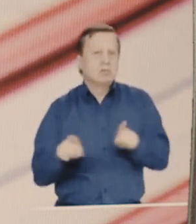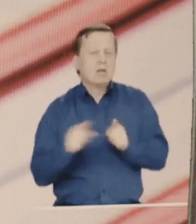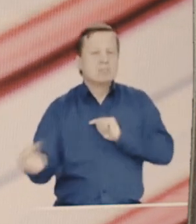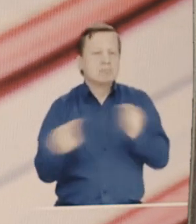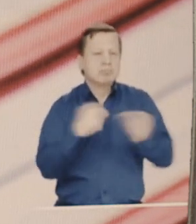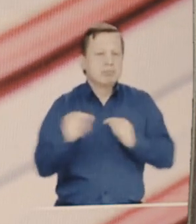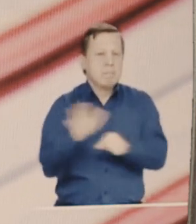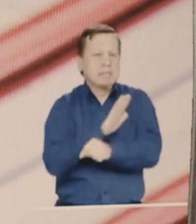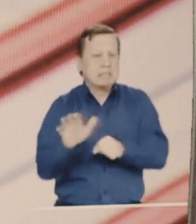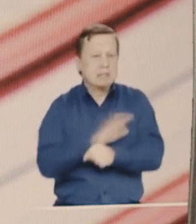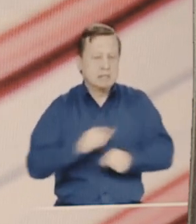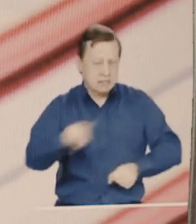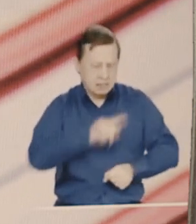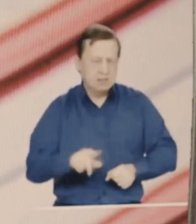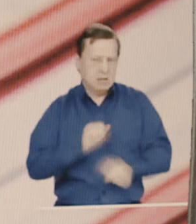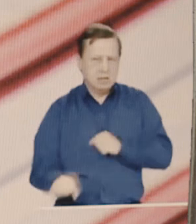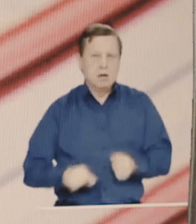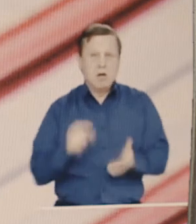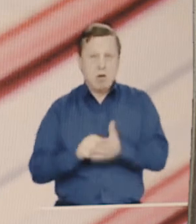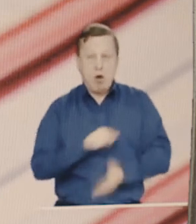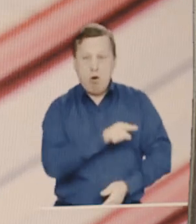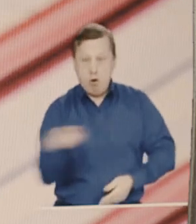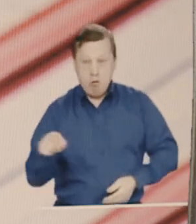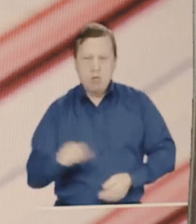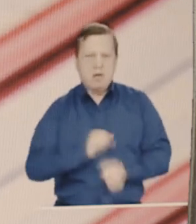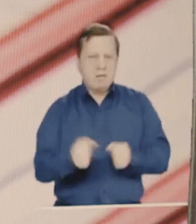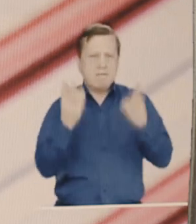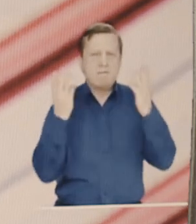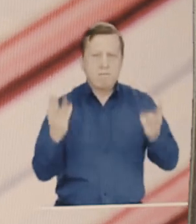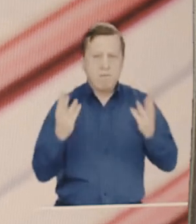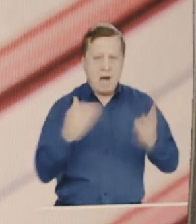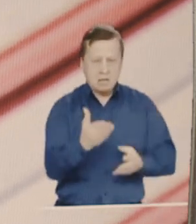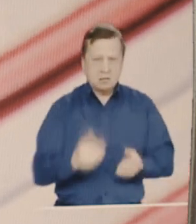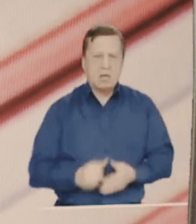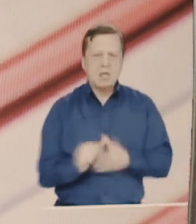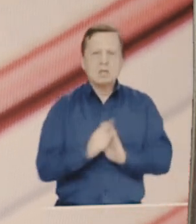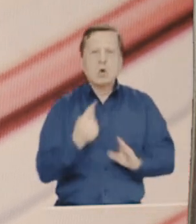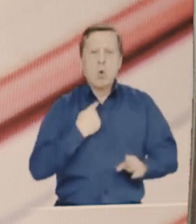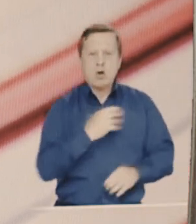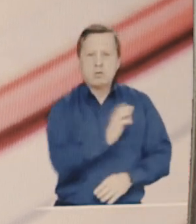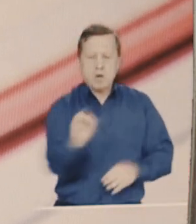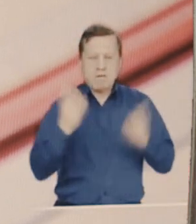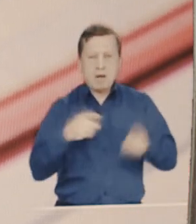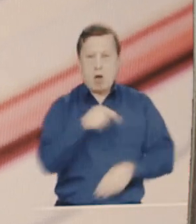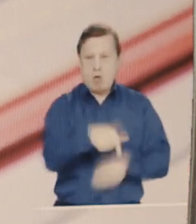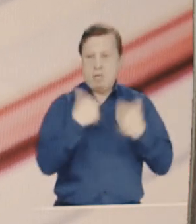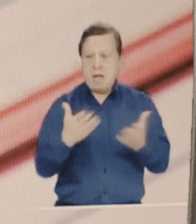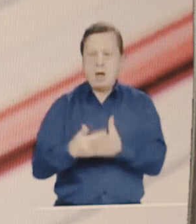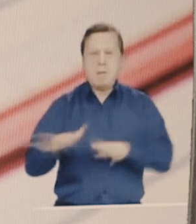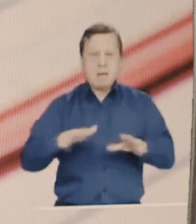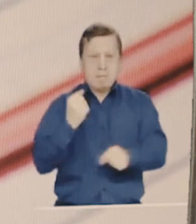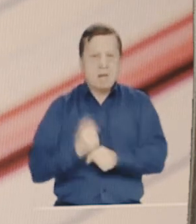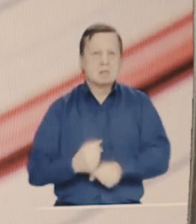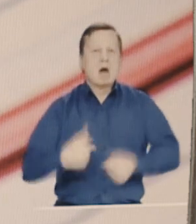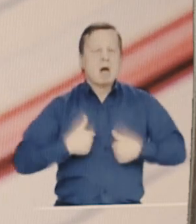z przedsiębiorcami. Dlatego, że to oni są tym ważnym elementem i bardzo ważnym głosem. To oni zapewniają miejsca pracy, a nam chodzi o to, by